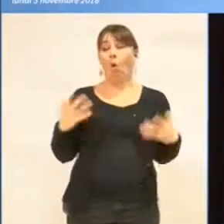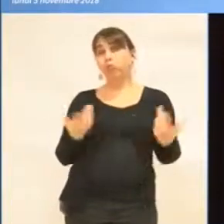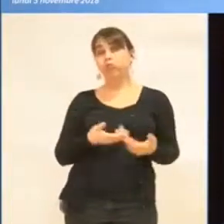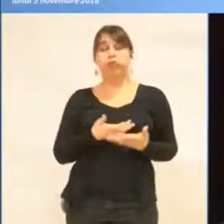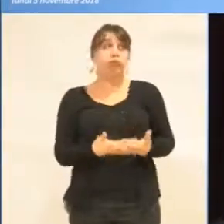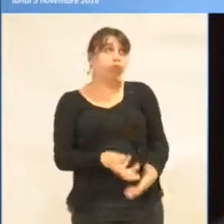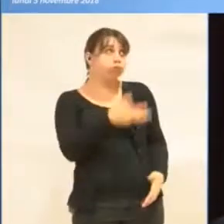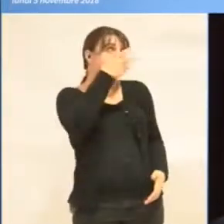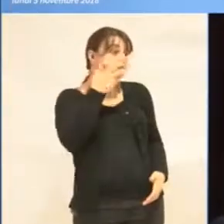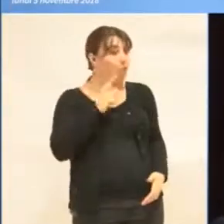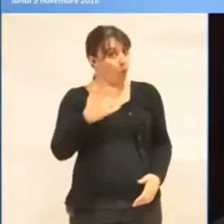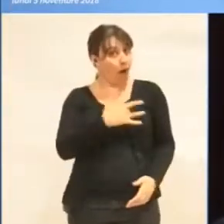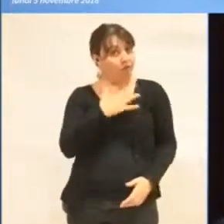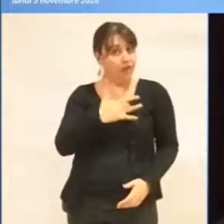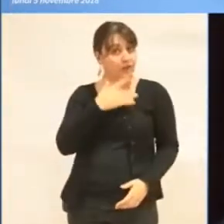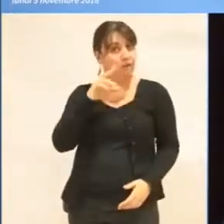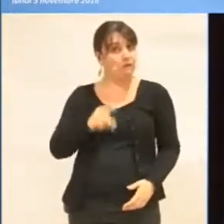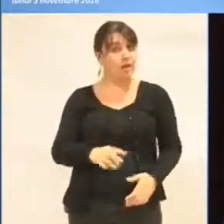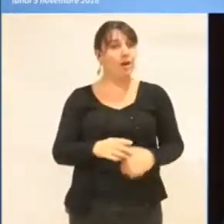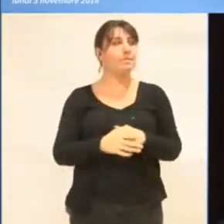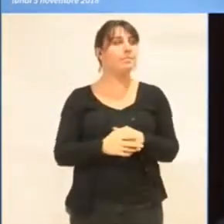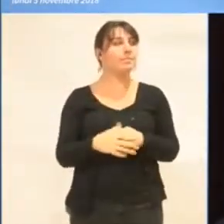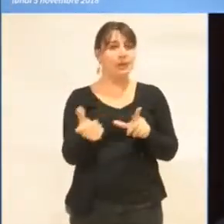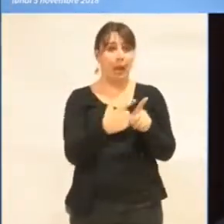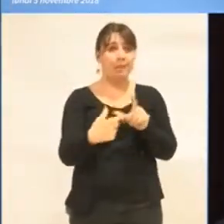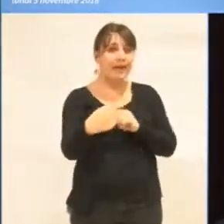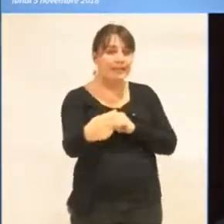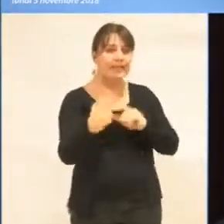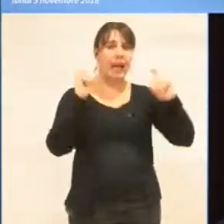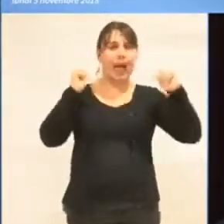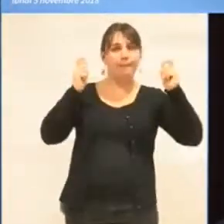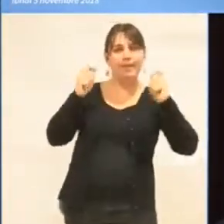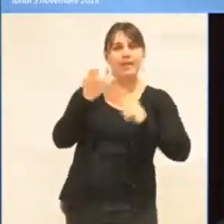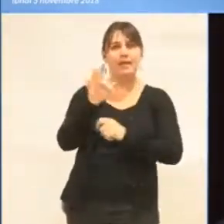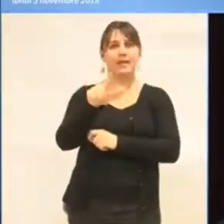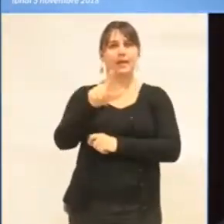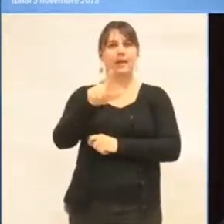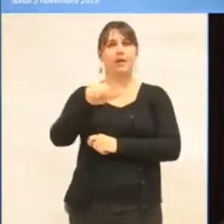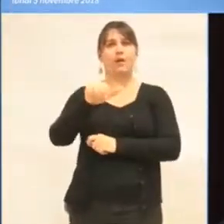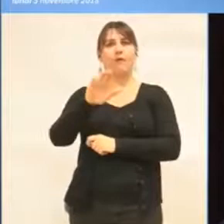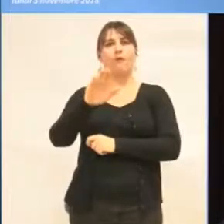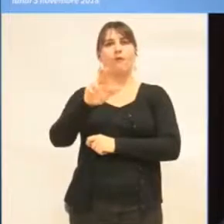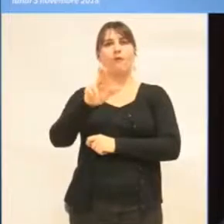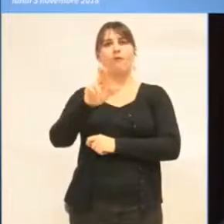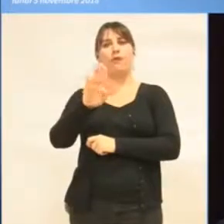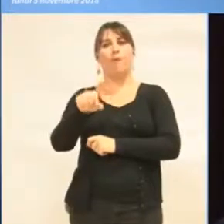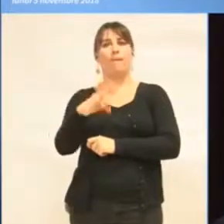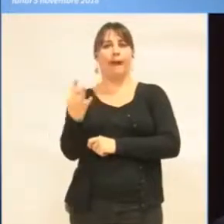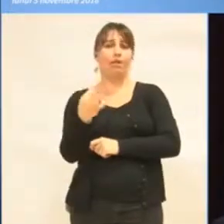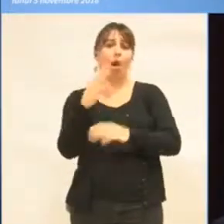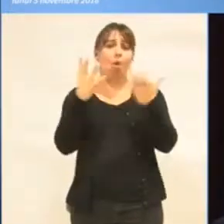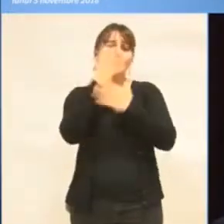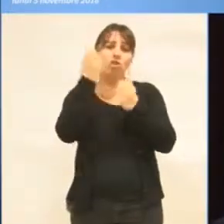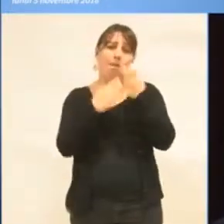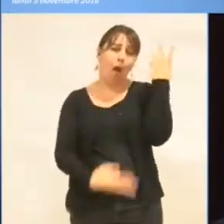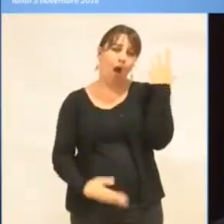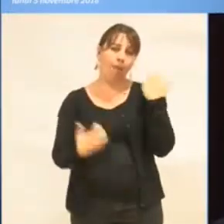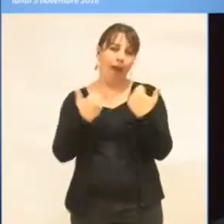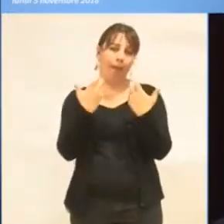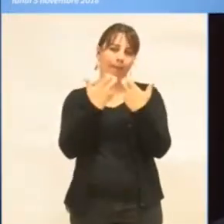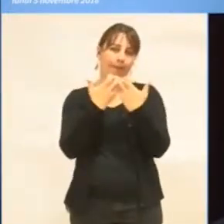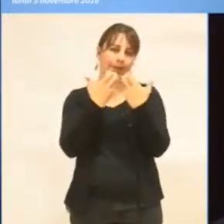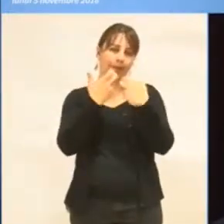dans la démarche de la municipalité, c'est que sur ce dossier, les engagements, les paroles, dans une grande mesure, ils sont en accord avec les